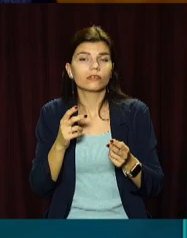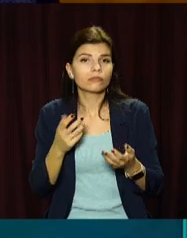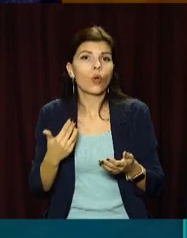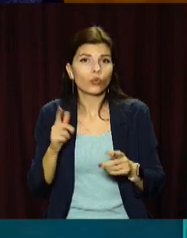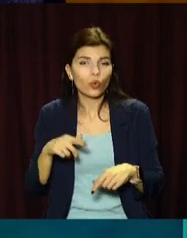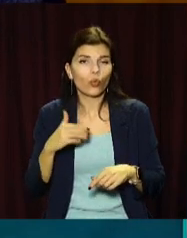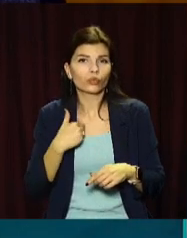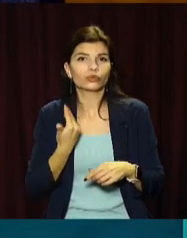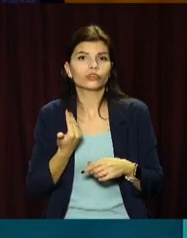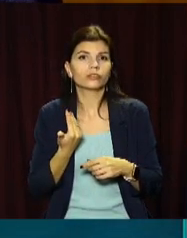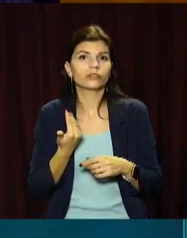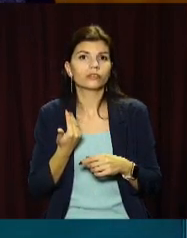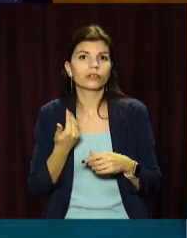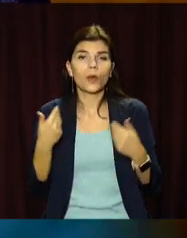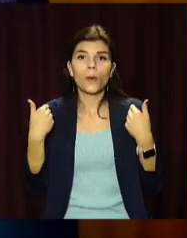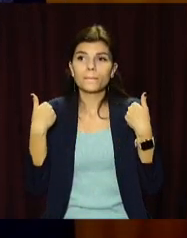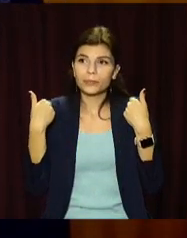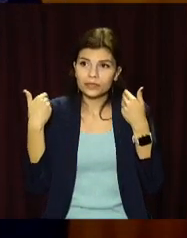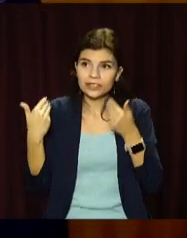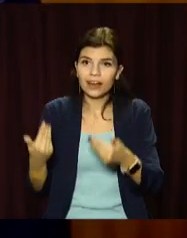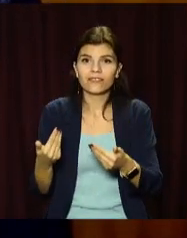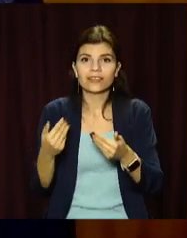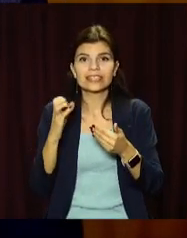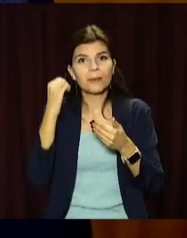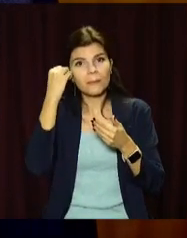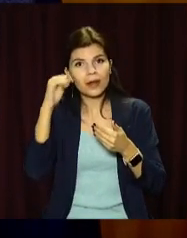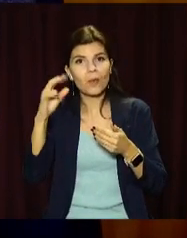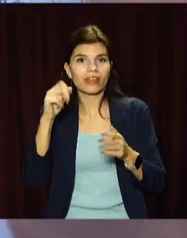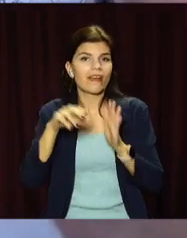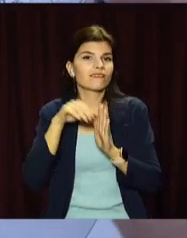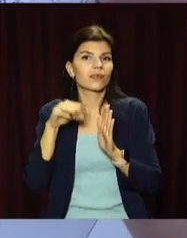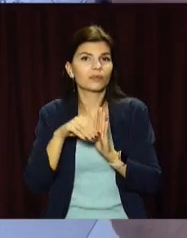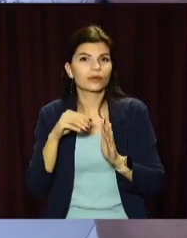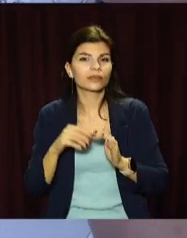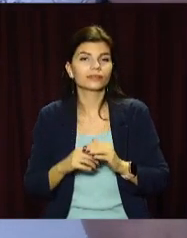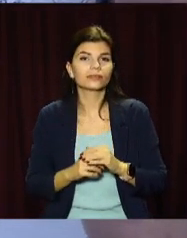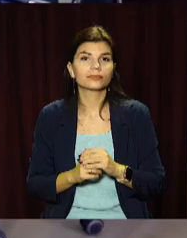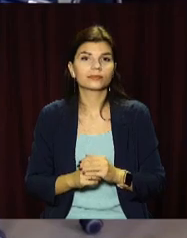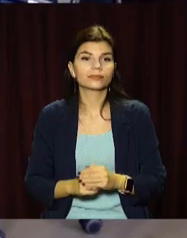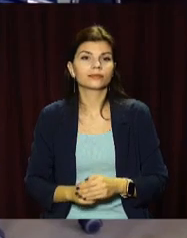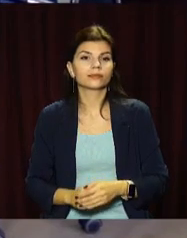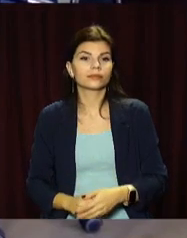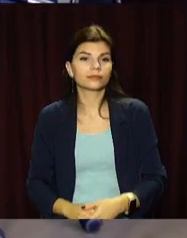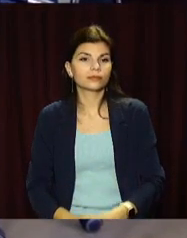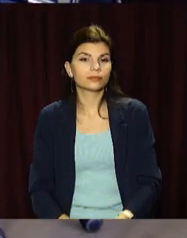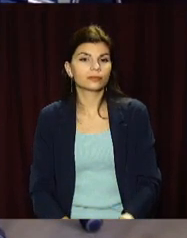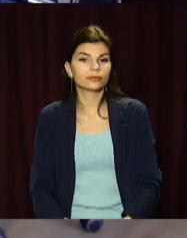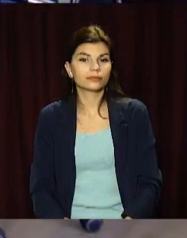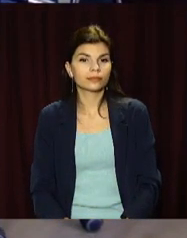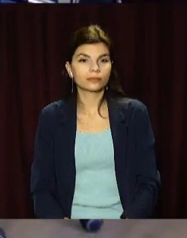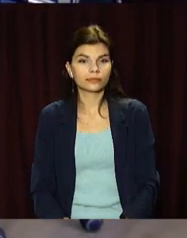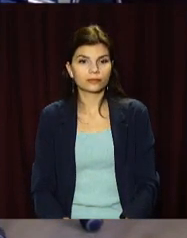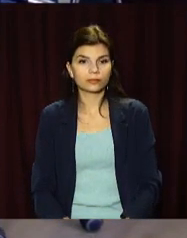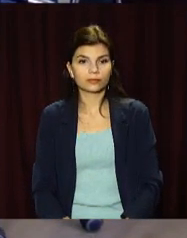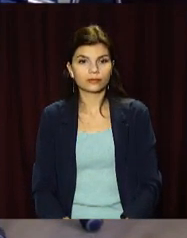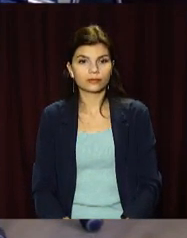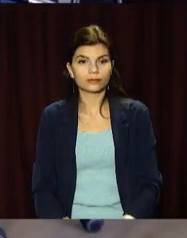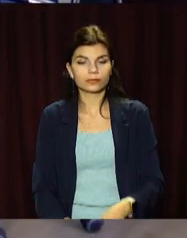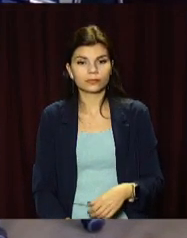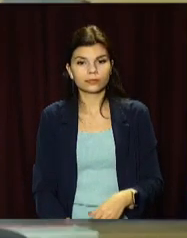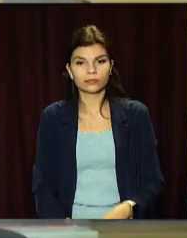його поздравити з перемогою на виборах. Альона Вєтрова, Ірада Акімова, Максим Алещенко, Open News, телеканал